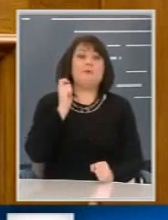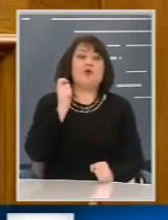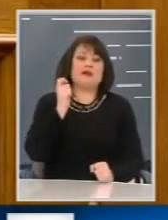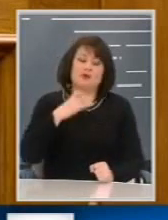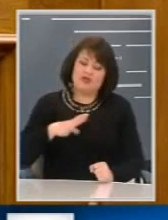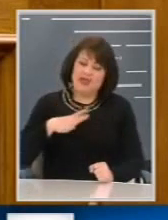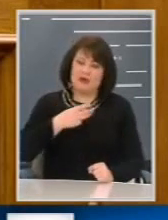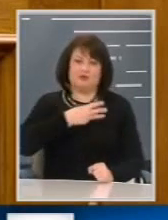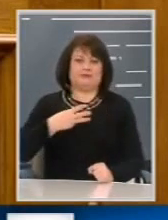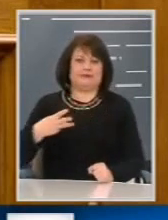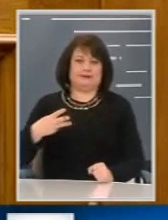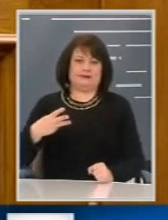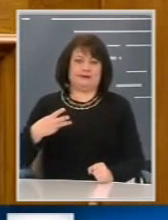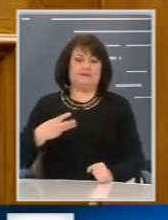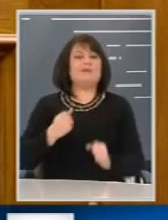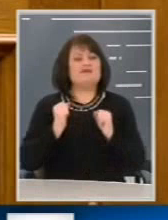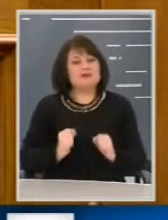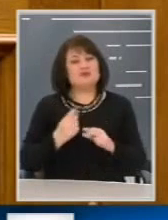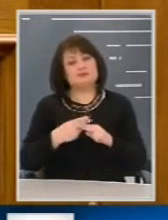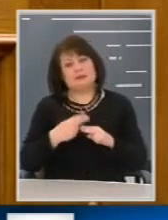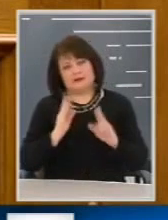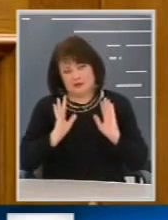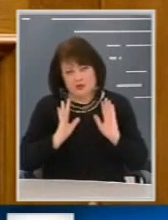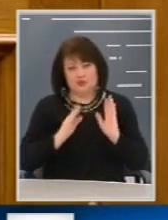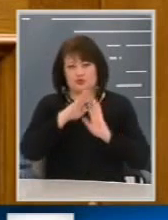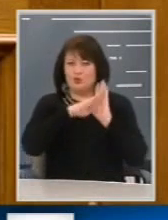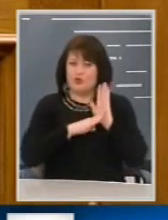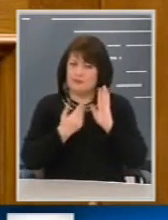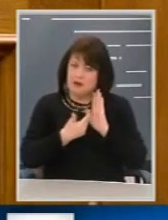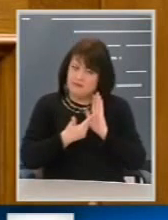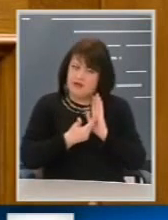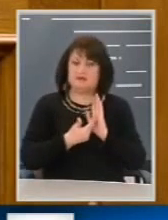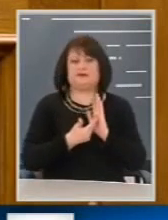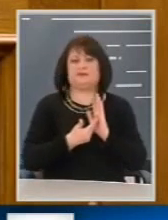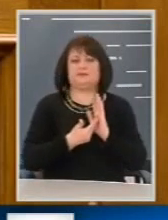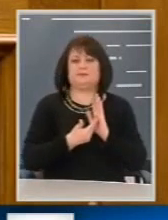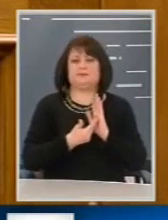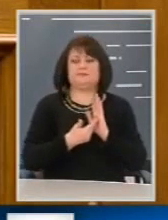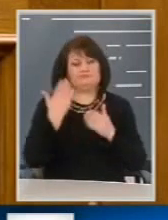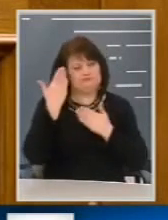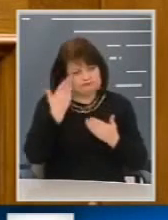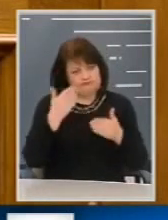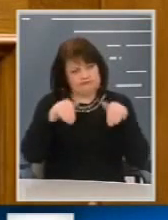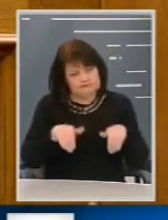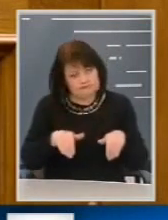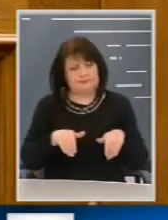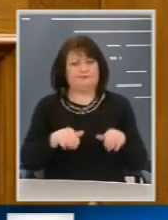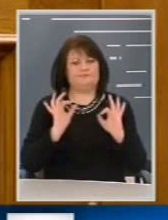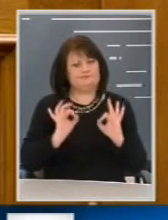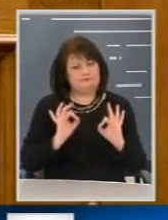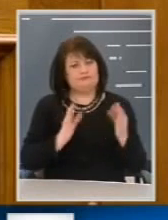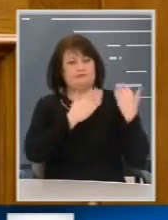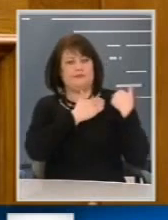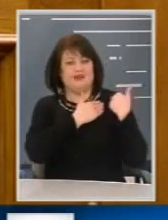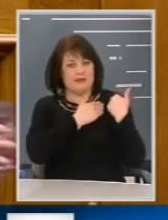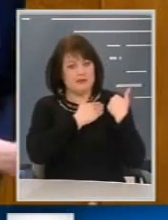ΣΥΡΙΖΑ, βασικό συστατικό του αναγεννητικού του προγράμματος που το υπηρέτησε και το υπηρετεί με συνέπεια και